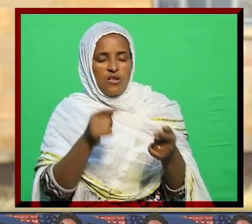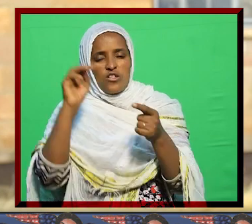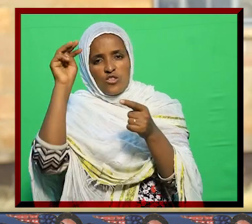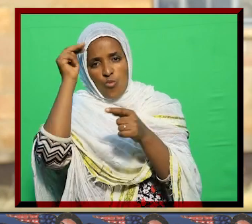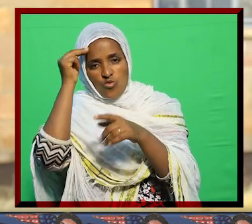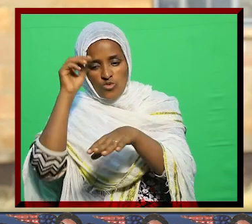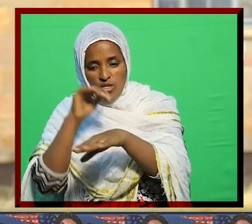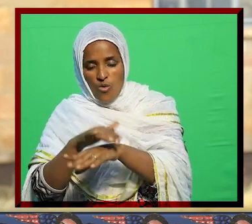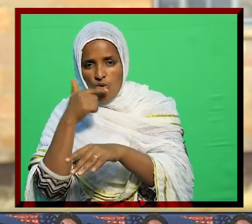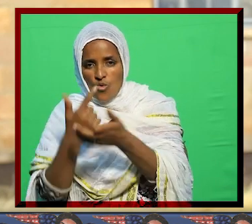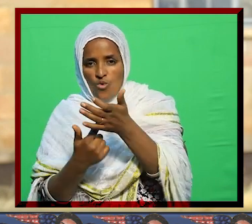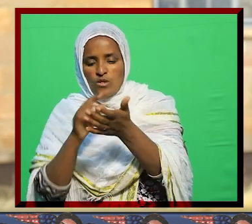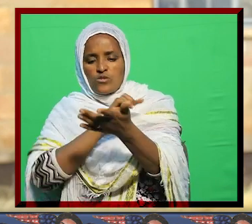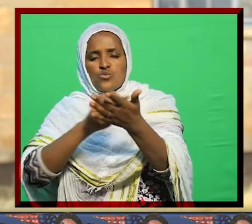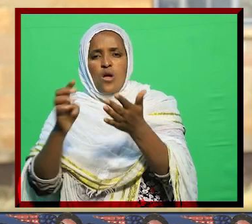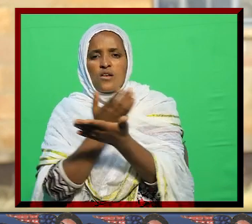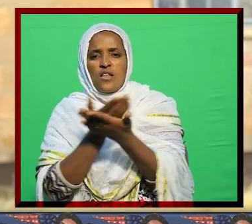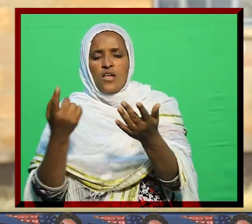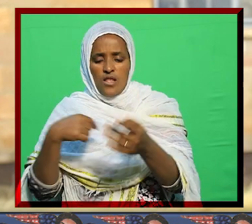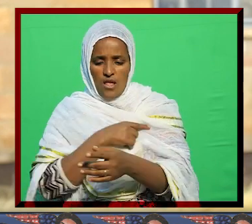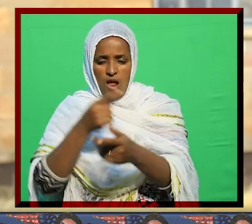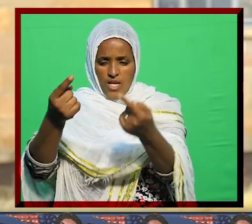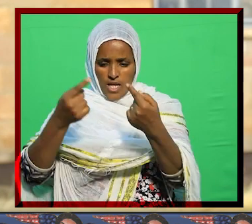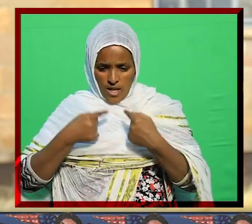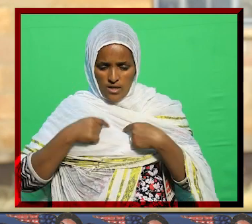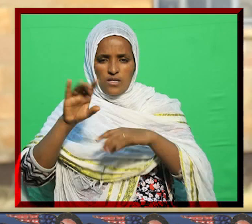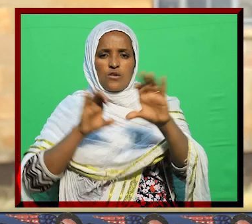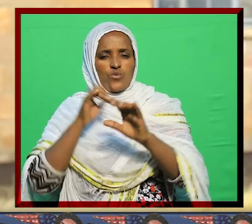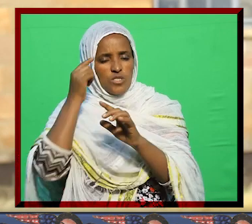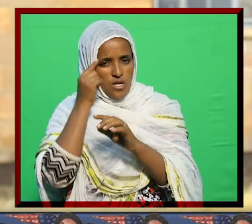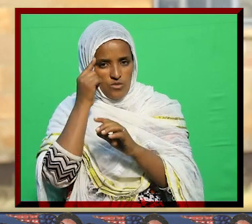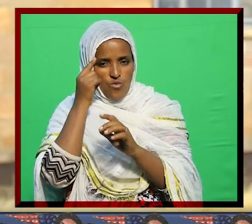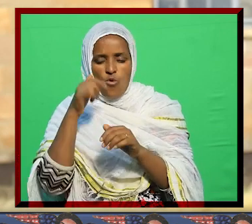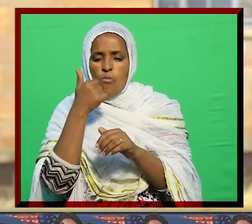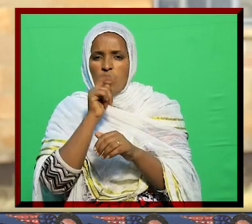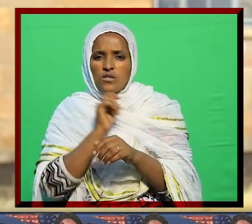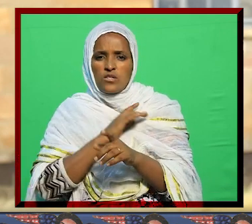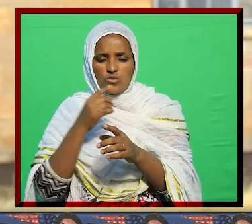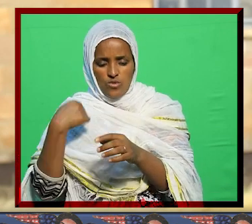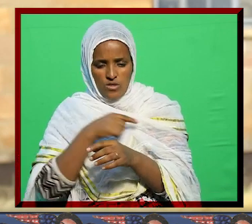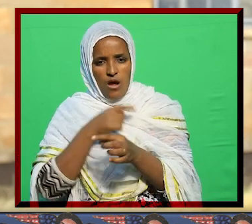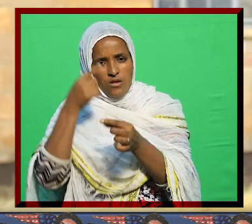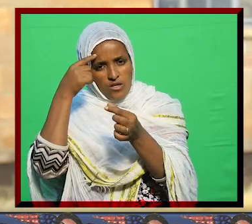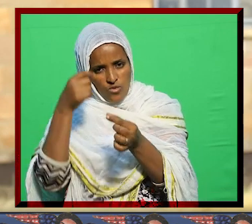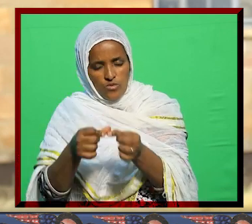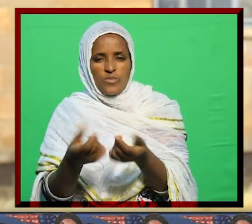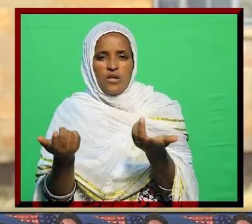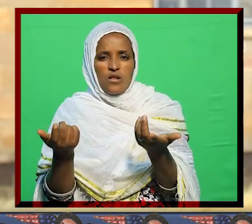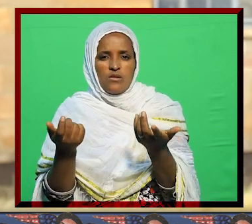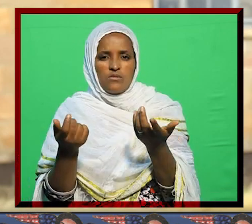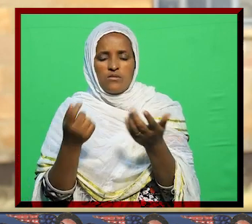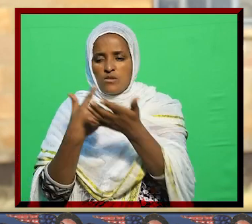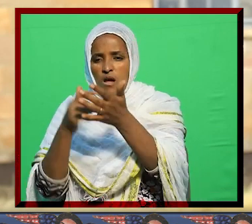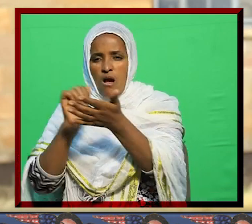ነገር እንዲነግራችሁ ጢሞቴዎስን ልኬዋለሁ ይላልና የቅዱሳን ነገር እንዲነግረን ያደርገናል። ህይወታችን ስናስበው ማንነታቸውን